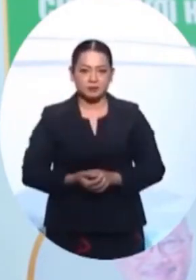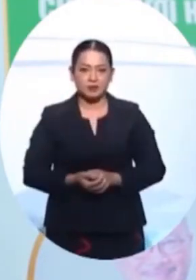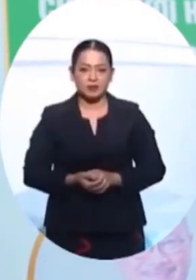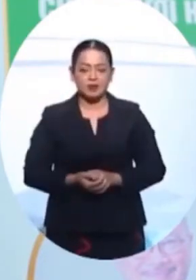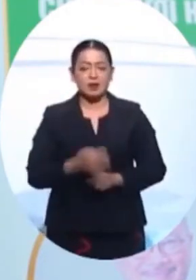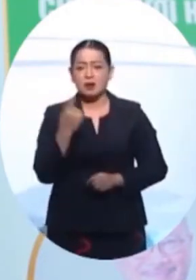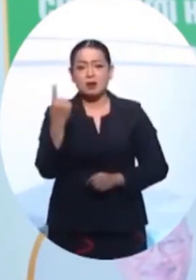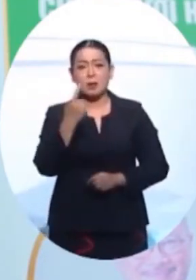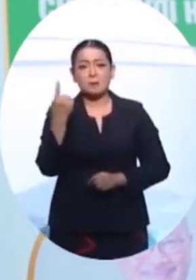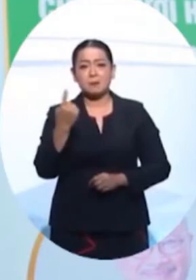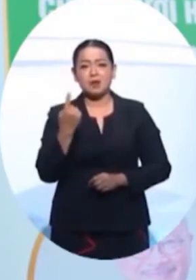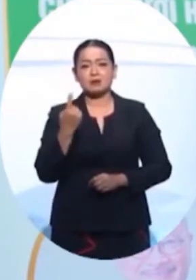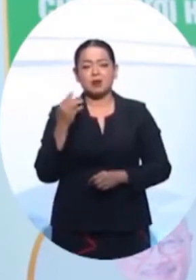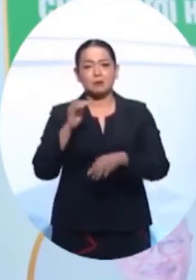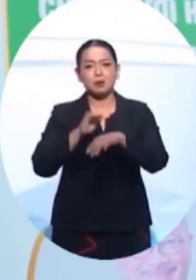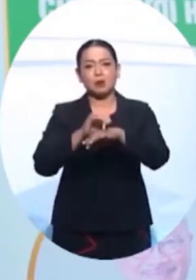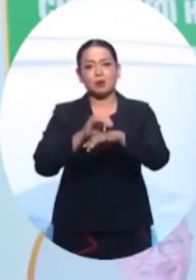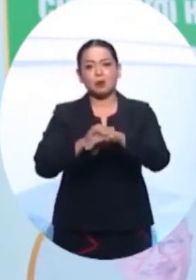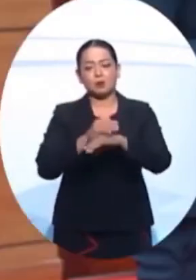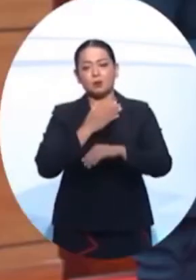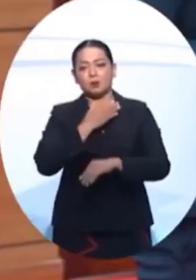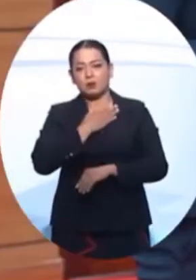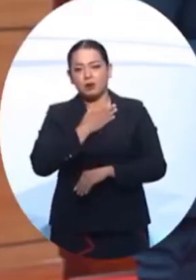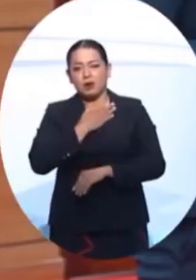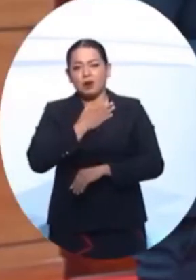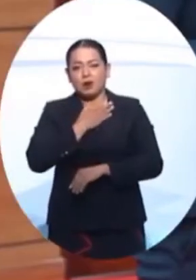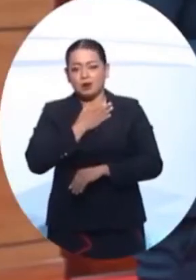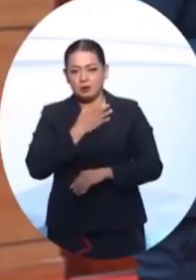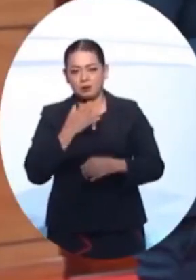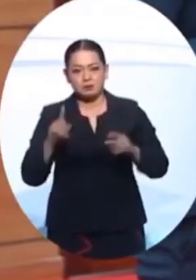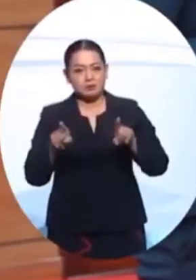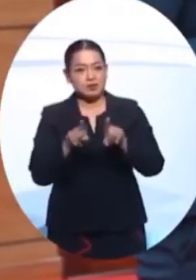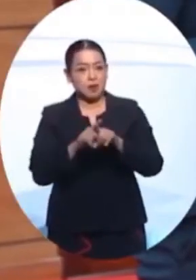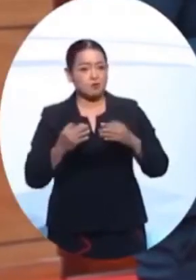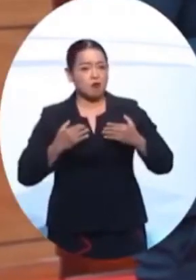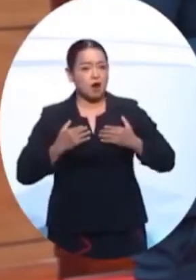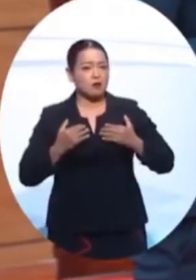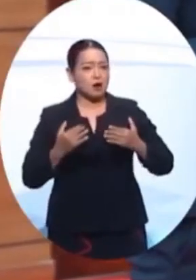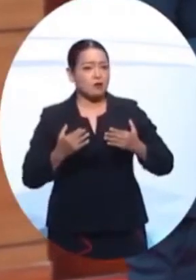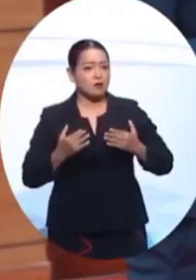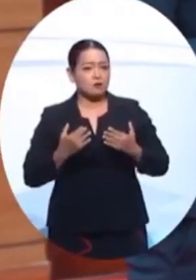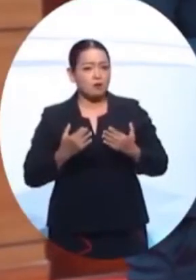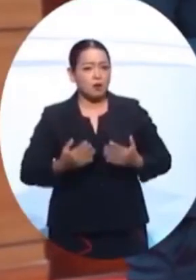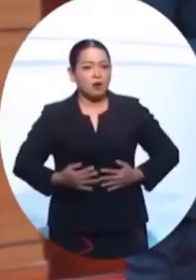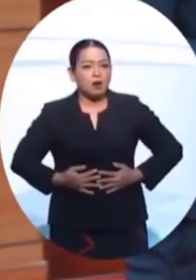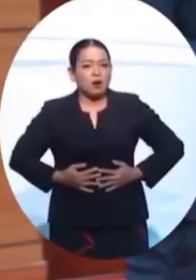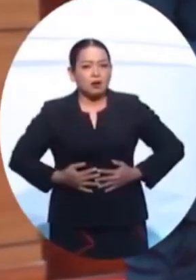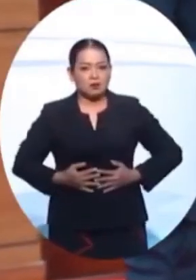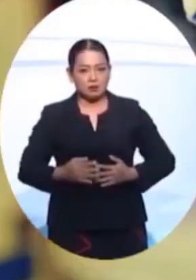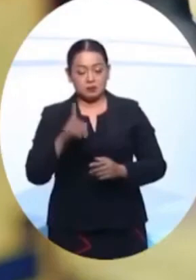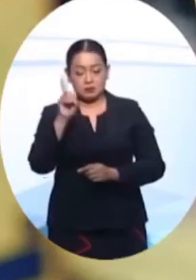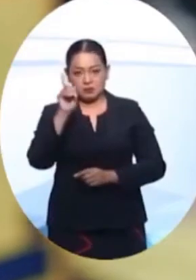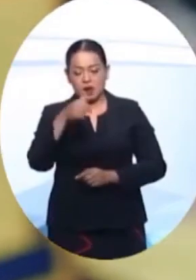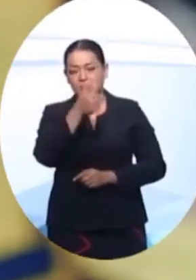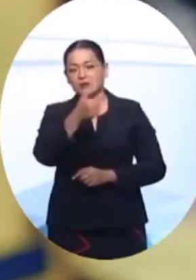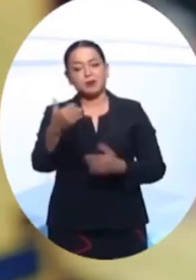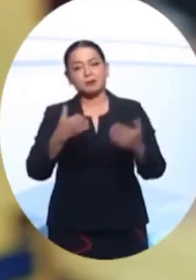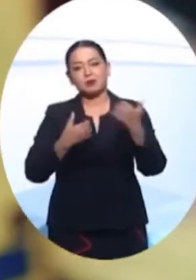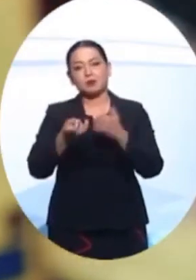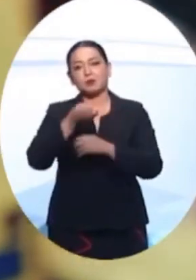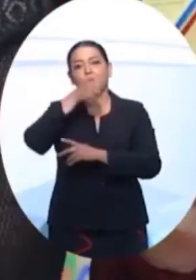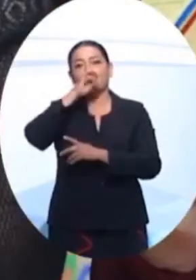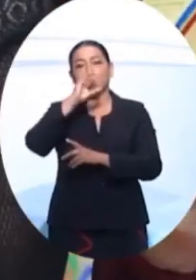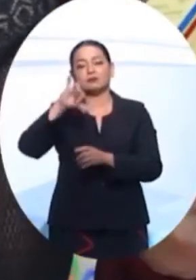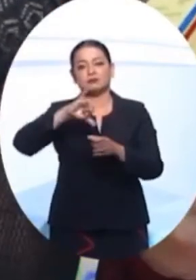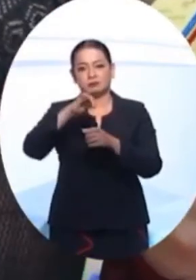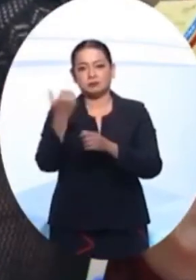hen suyễn ấy đã hỗ trợ cho tôi được cái điều đó. Với những thành tựu của y học cổ truyền trong việc ứng dụng để chữa trị các bệnh lý mãn tính, điều